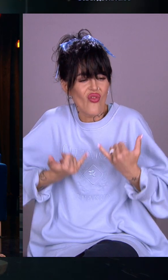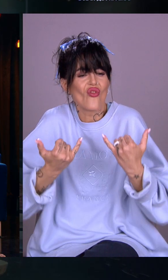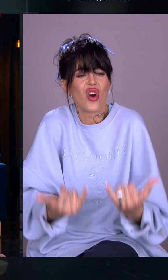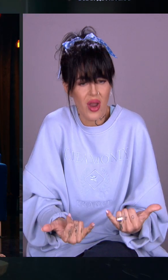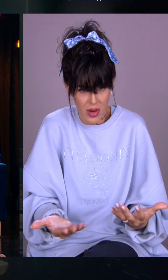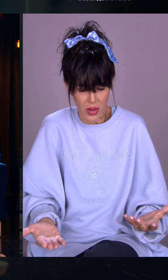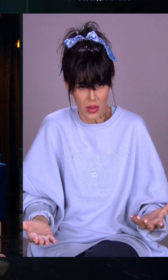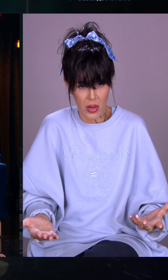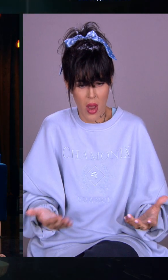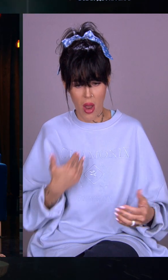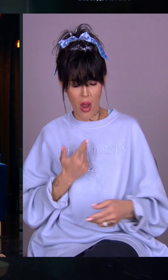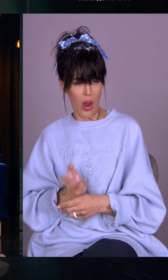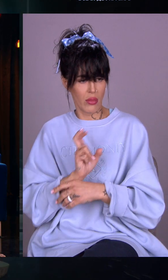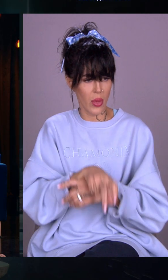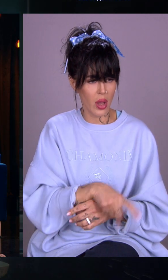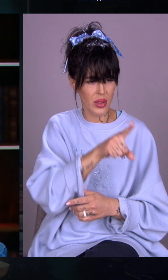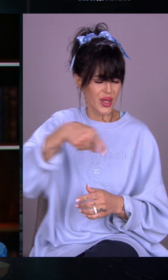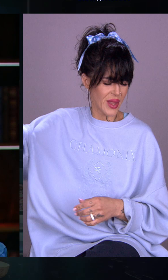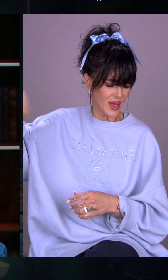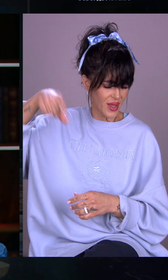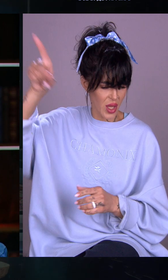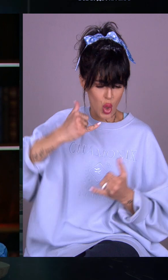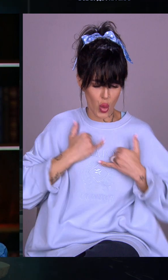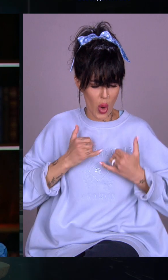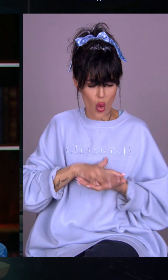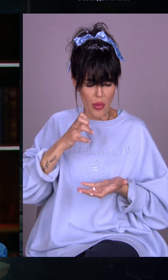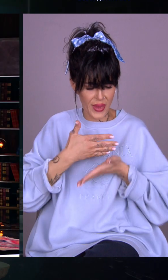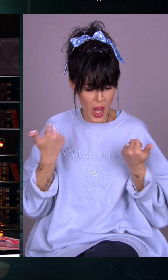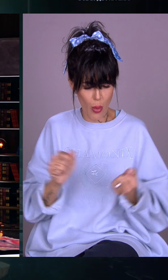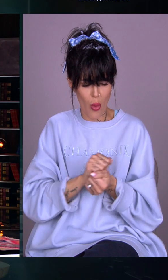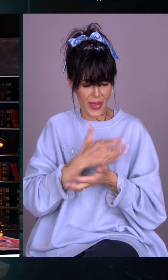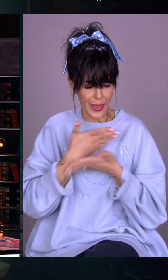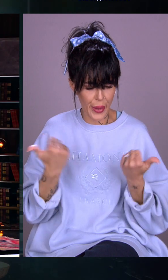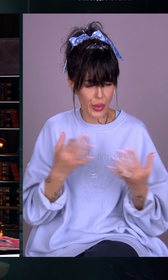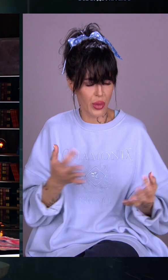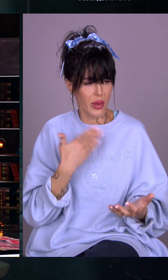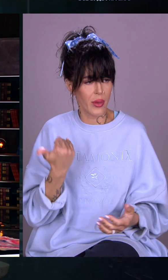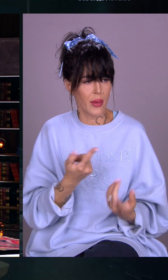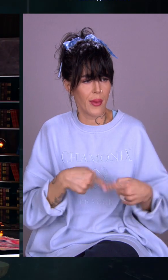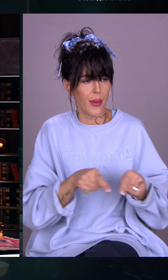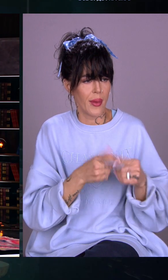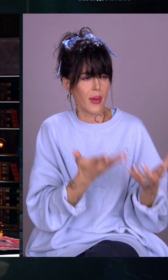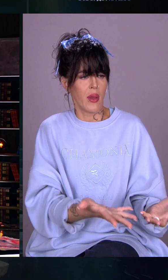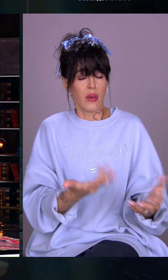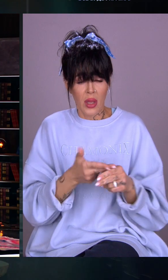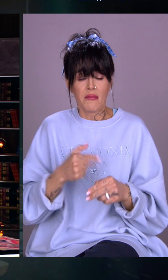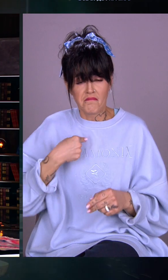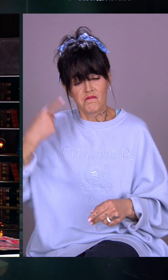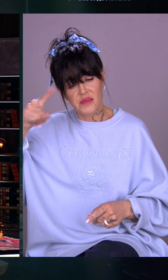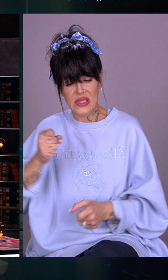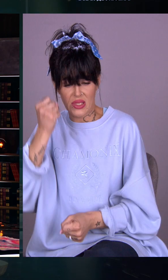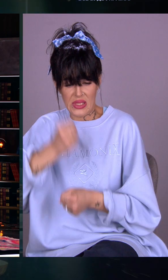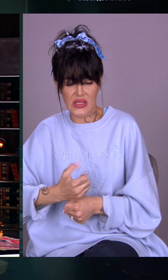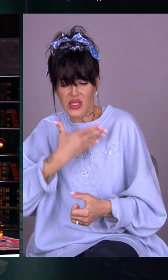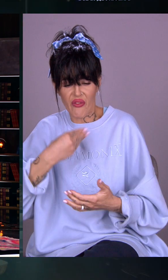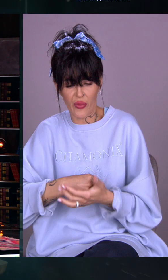ніж дуже неповоротна державна махіна може додуматись. Ми це змінимо. Ну, слухайте, це вже перемога. Я просто ну,